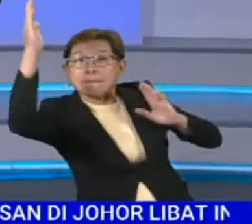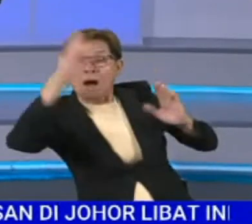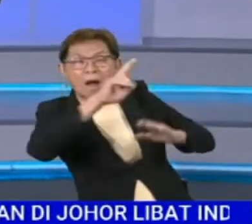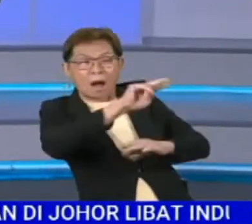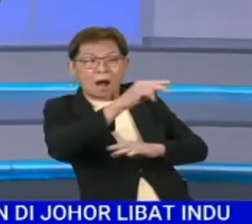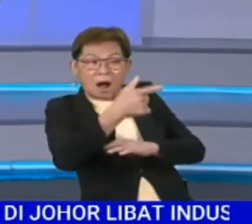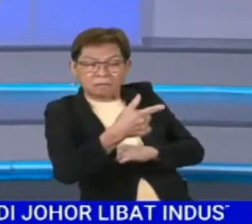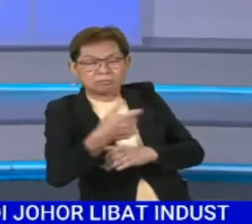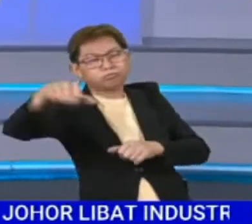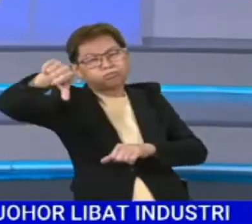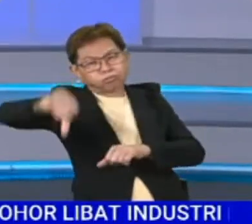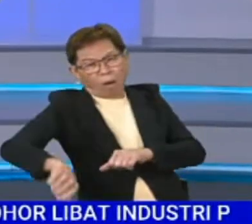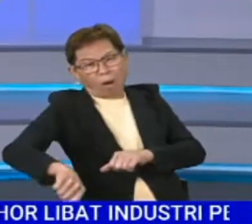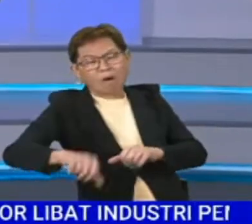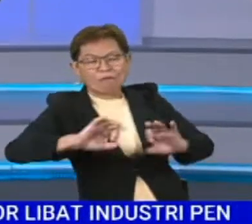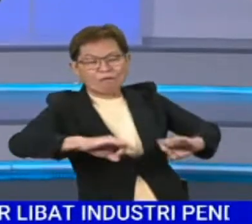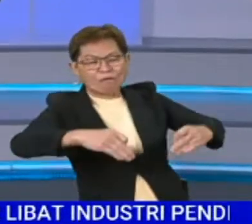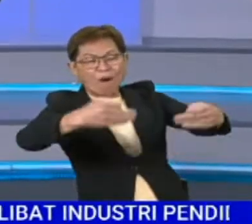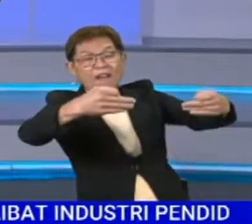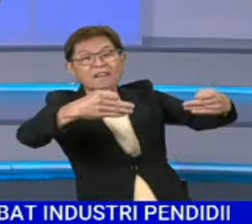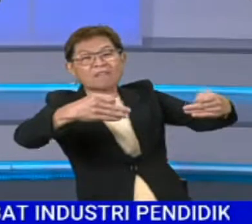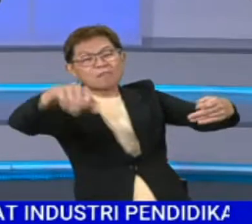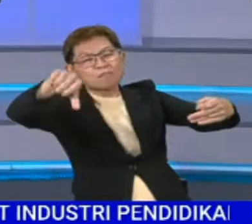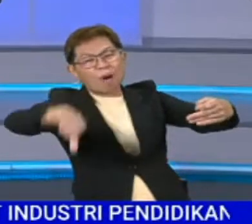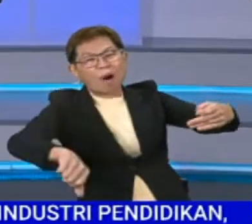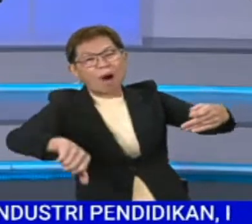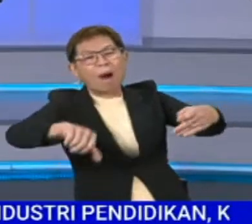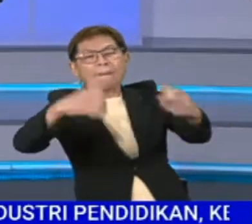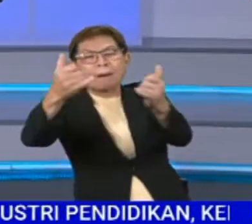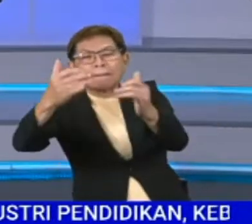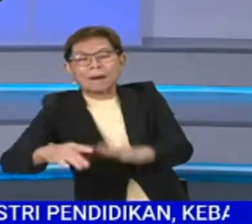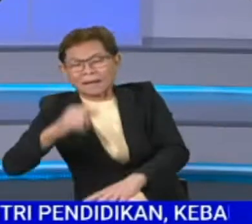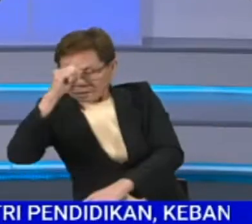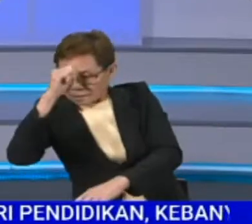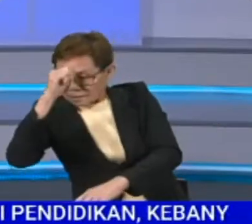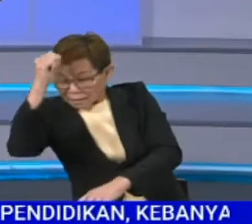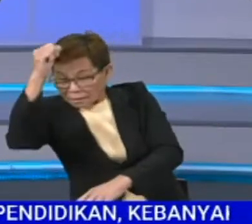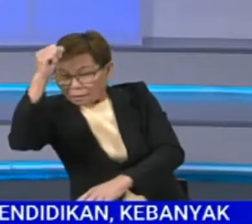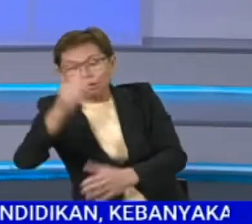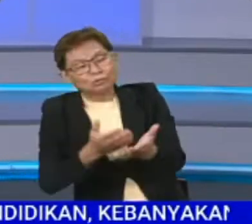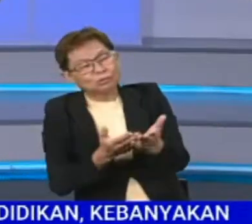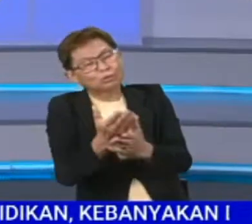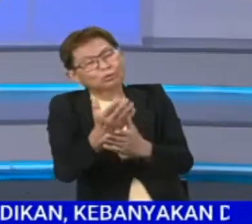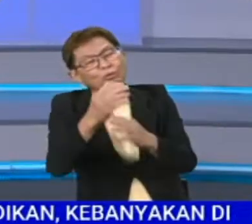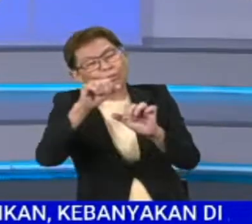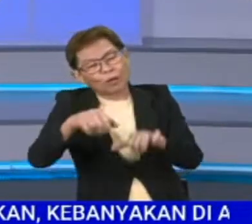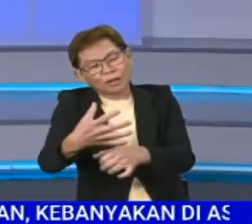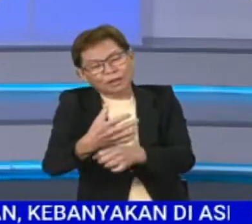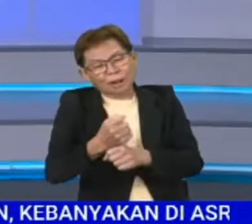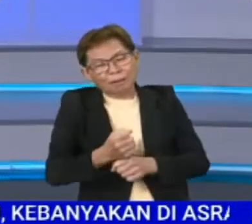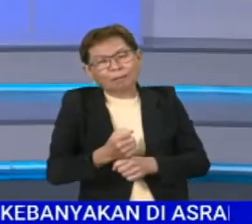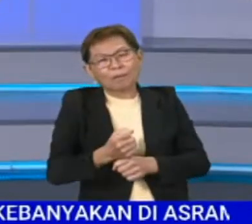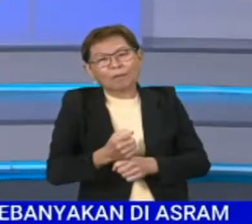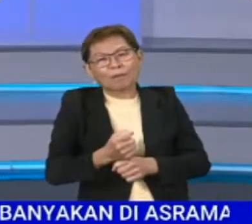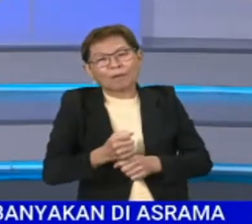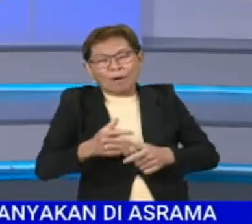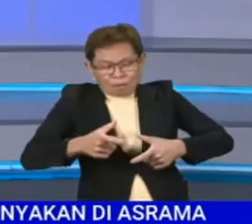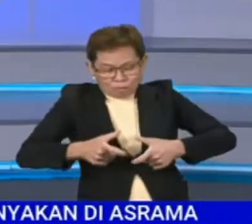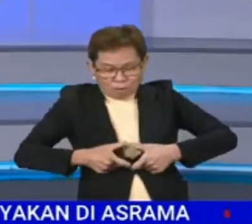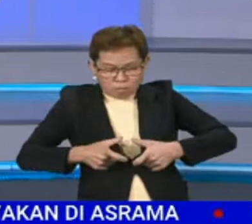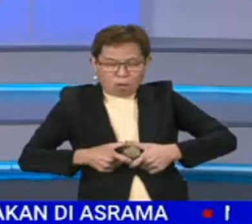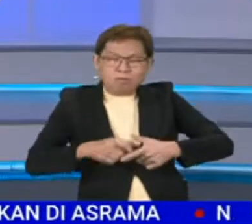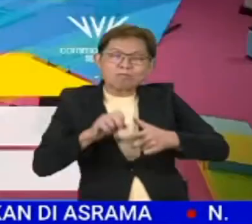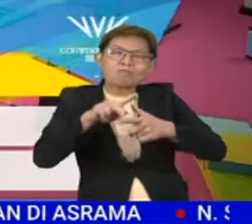zilong tumbang di pentas final di tangan pemain India laksa sense sekaligus hanya mampu membawa pulang kilauan